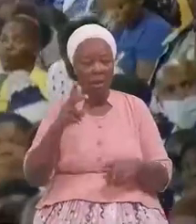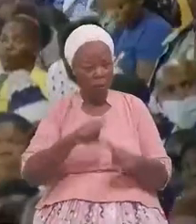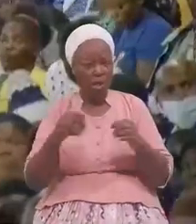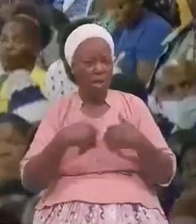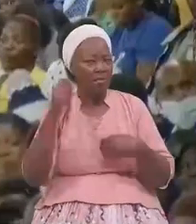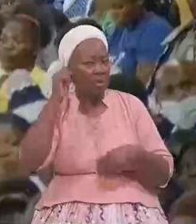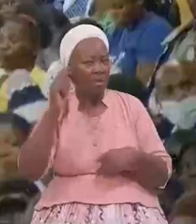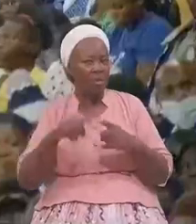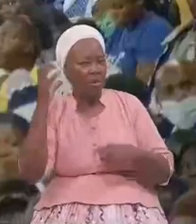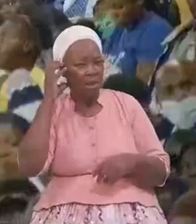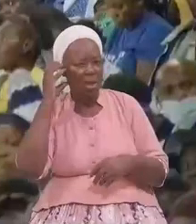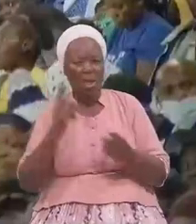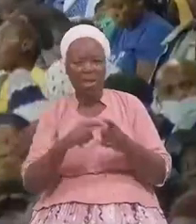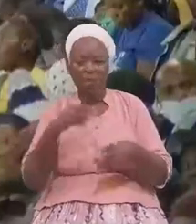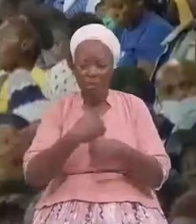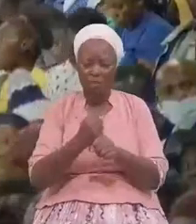ses oreilles.